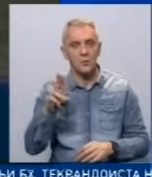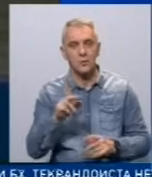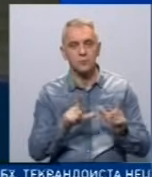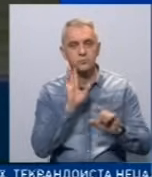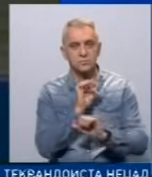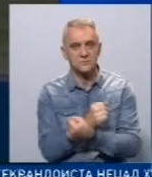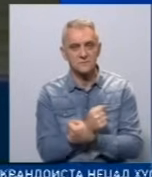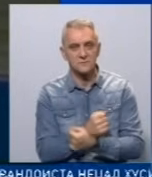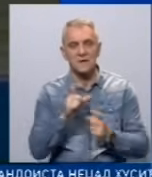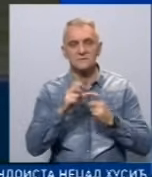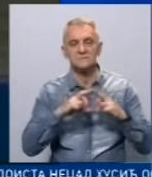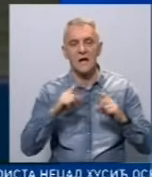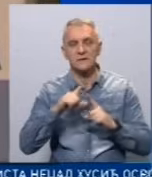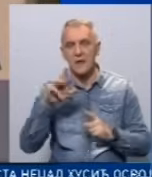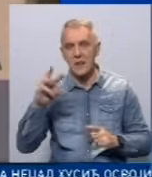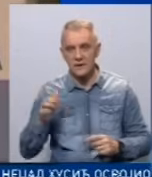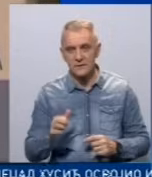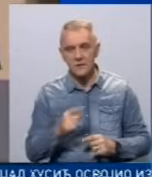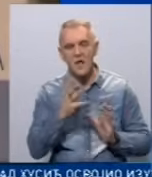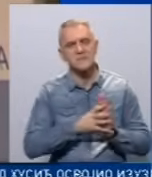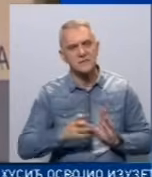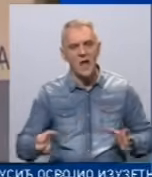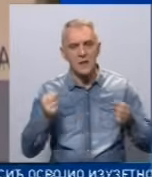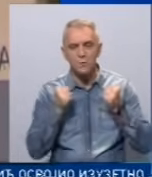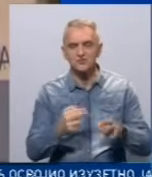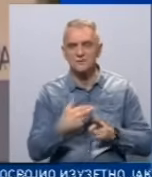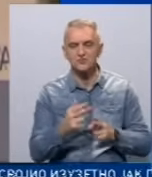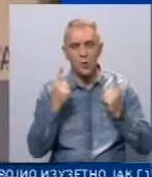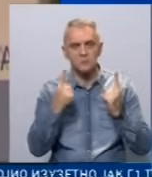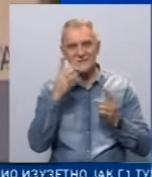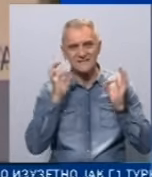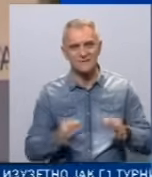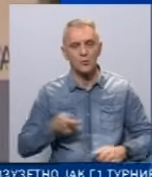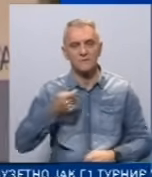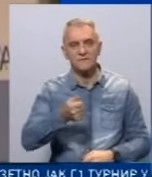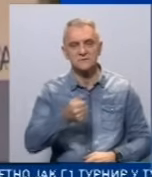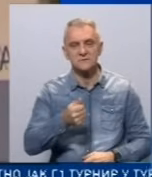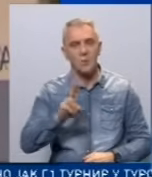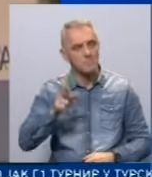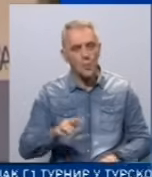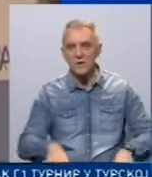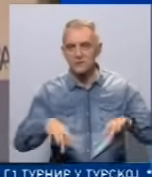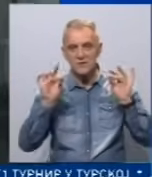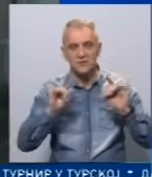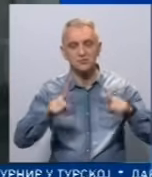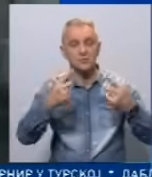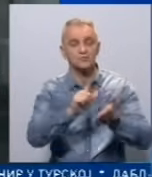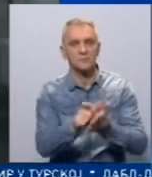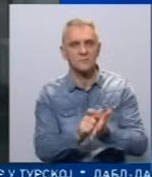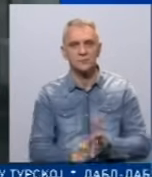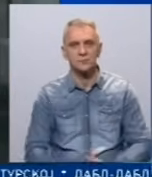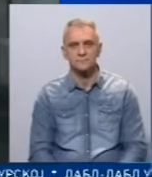u BiH Johan Sattler. Trajna i održiva rješenja za opstanak i sigurno finansiranje moraju se naći u narednom